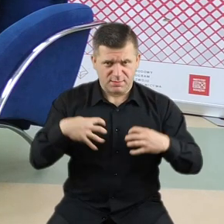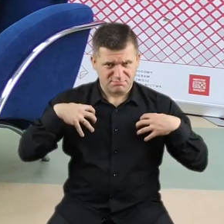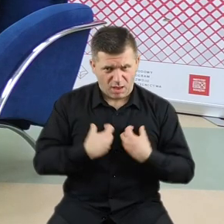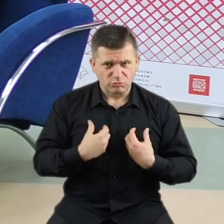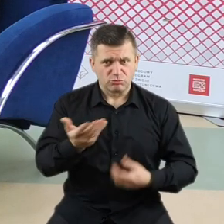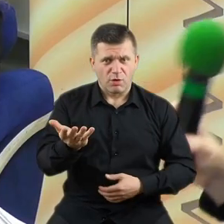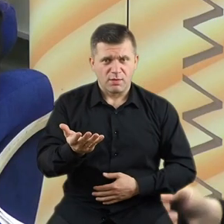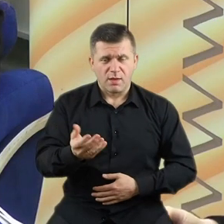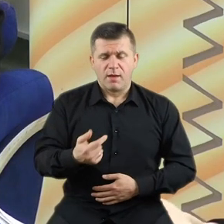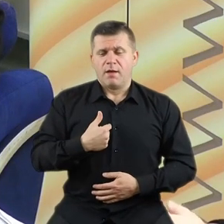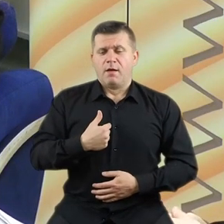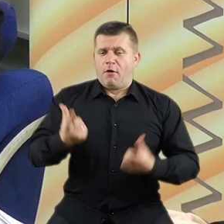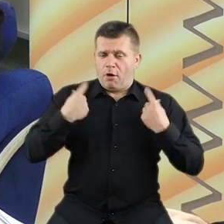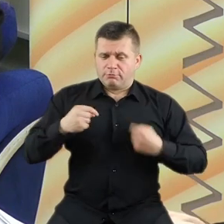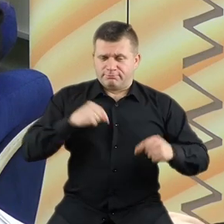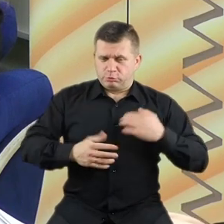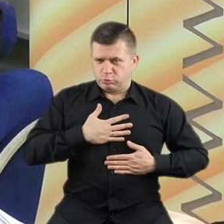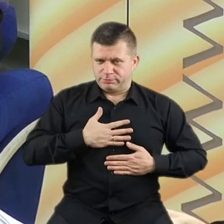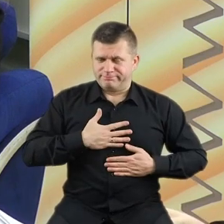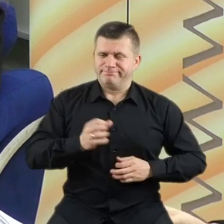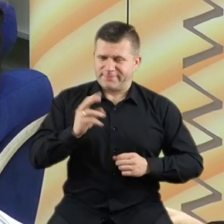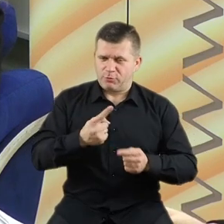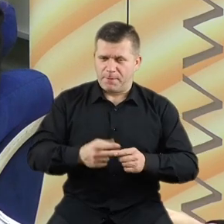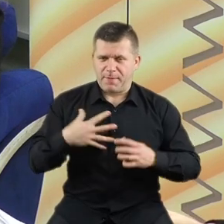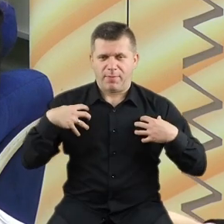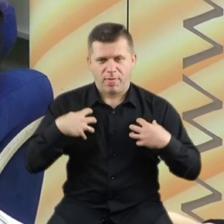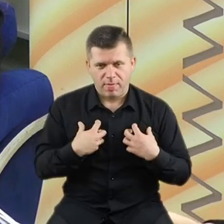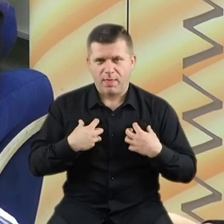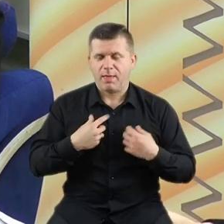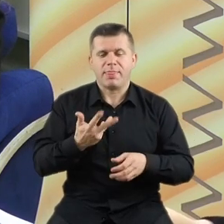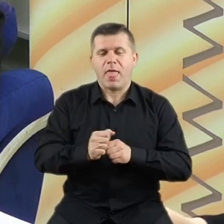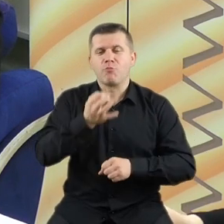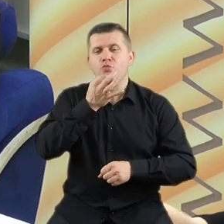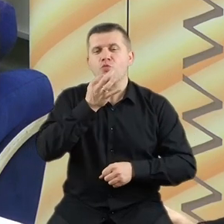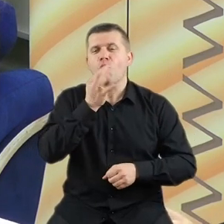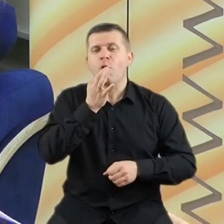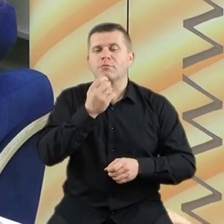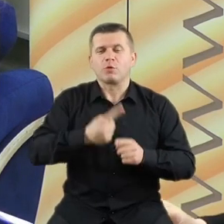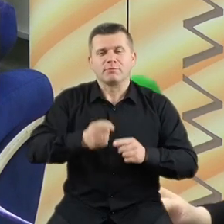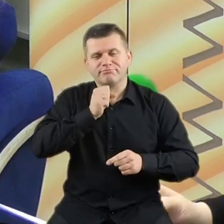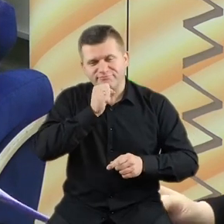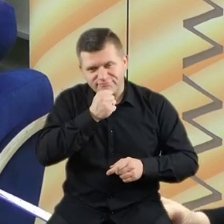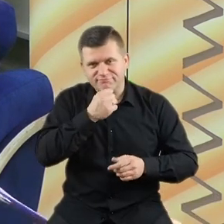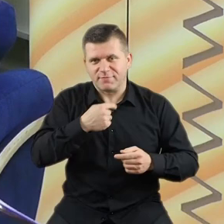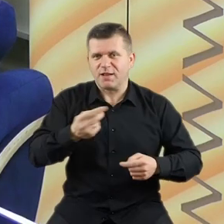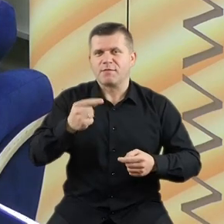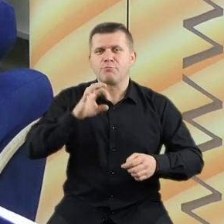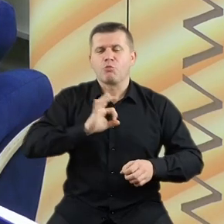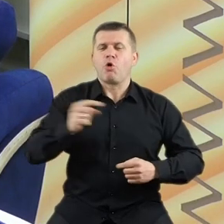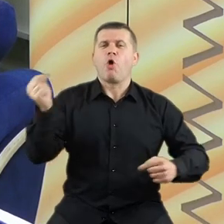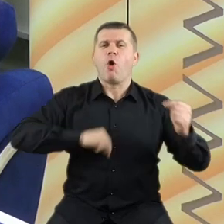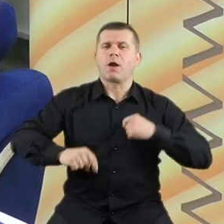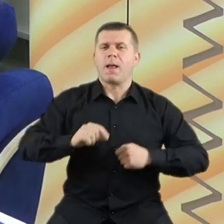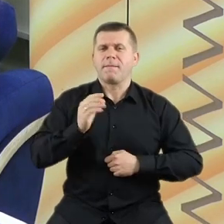momencie zmęczona? No, fizycznie pewnie tak, z racji tego, że nie jestem coraz młodsza, tylko coraz starsza, więc po prostu zwyczajnie